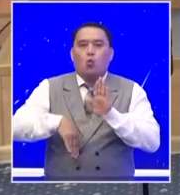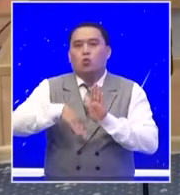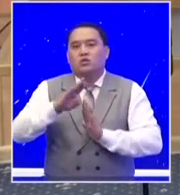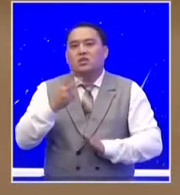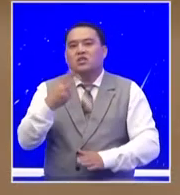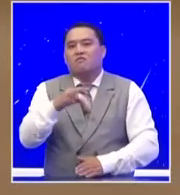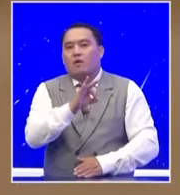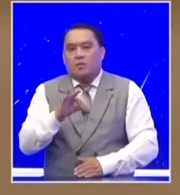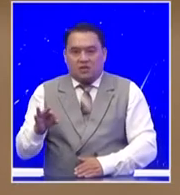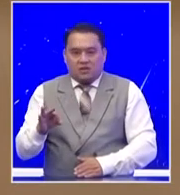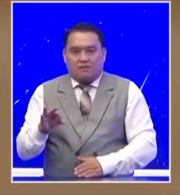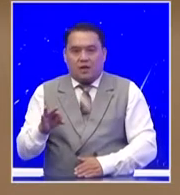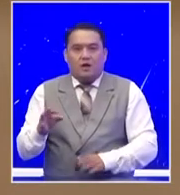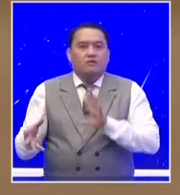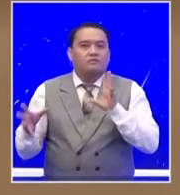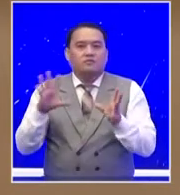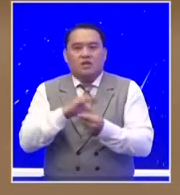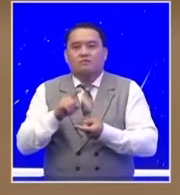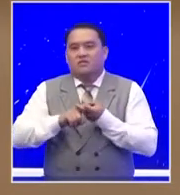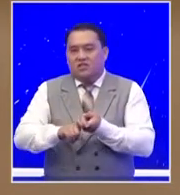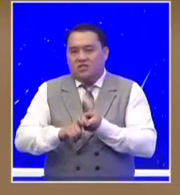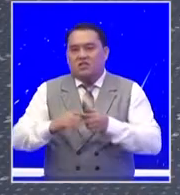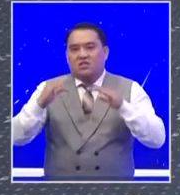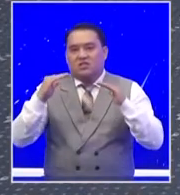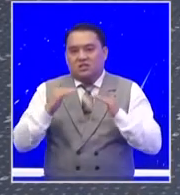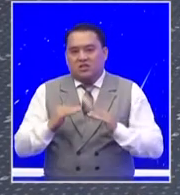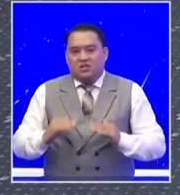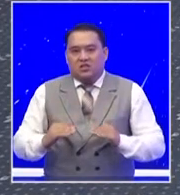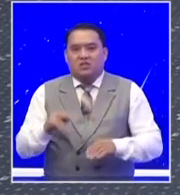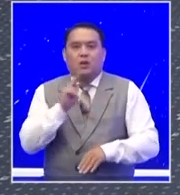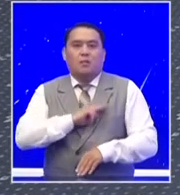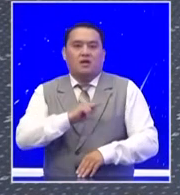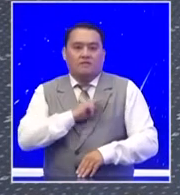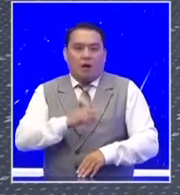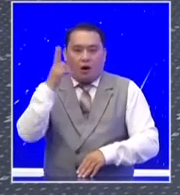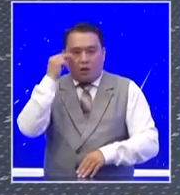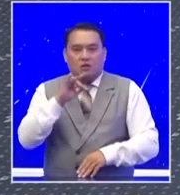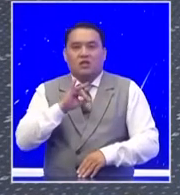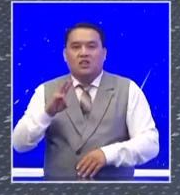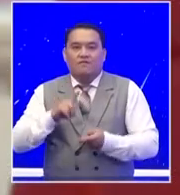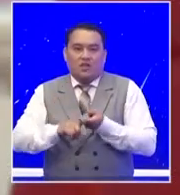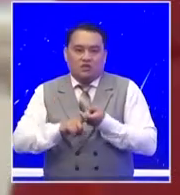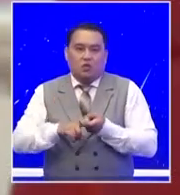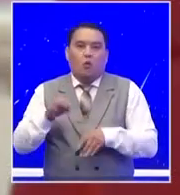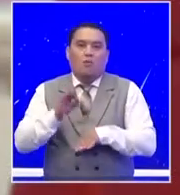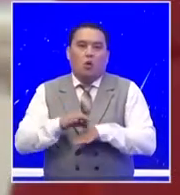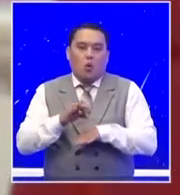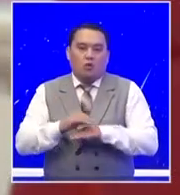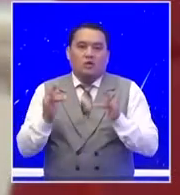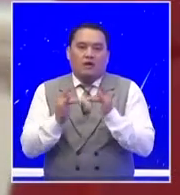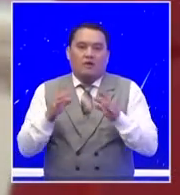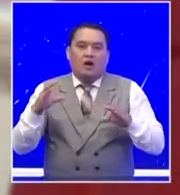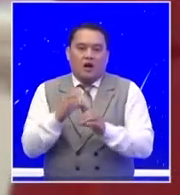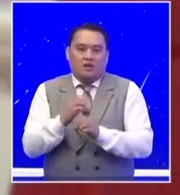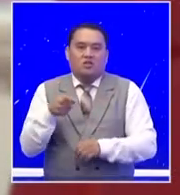состояния наблюдается у 20%. В целом, в связи со снижением загруженности стационаров, количество инфекционных и провизорных коек сокращено